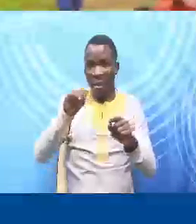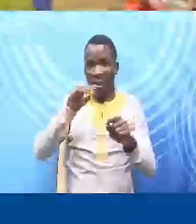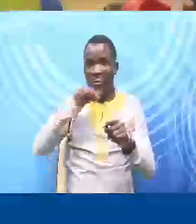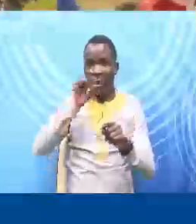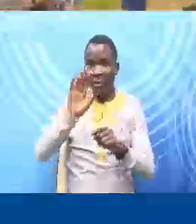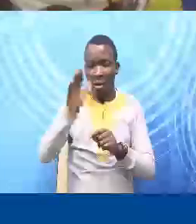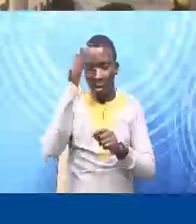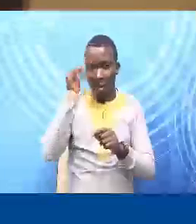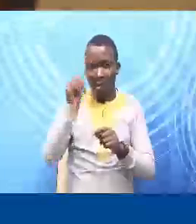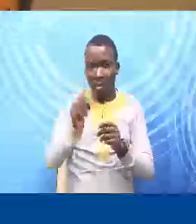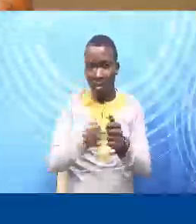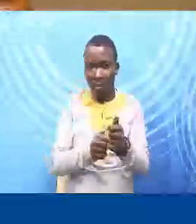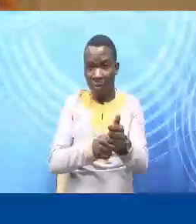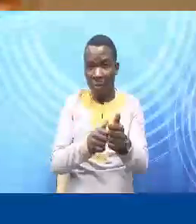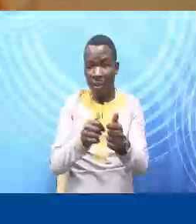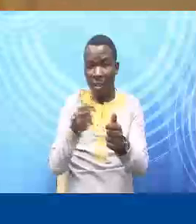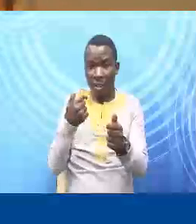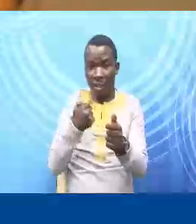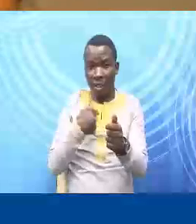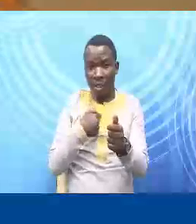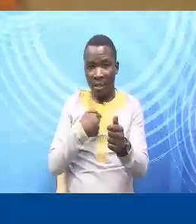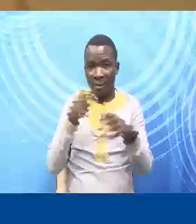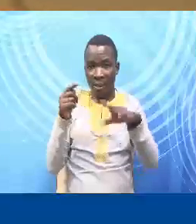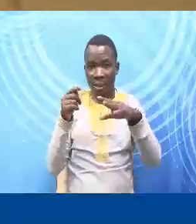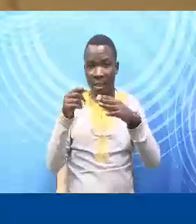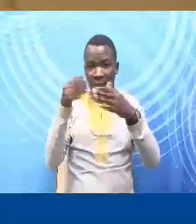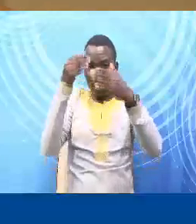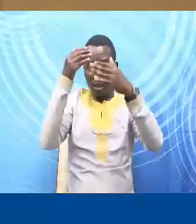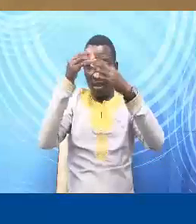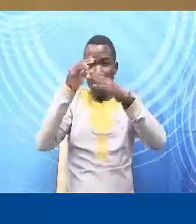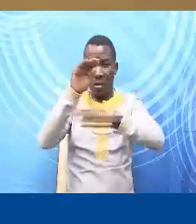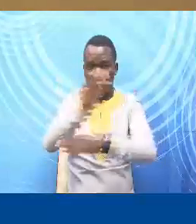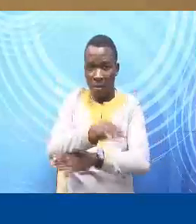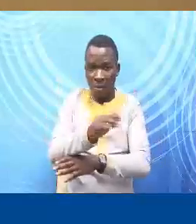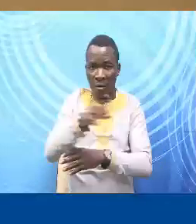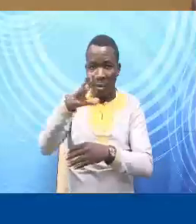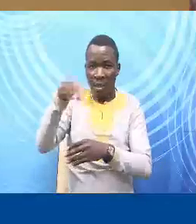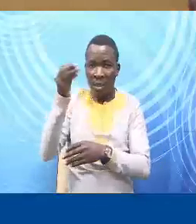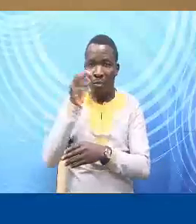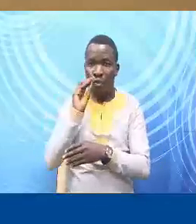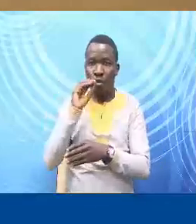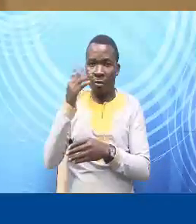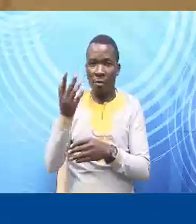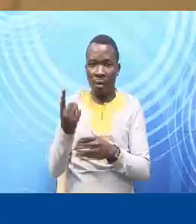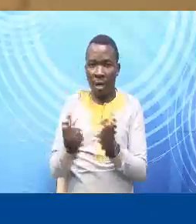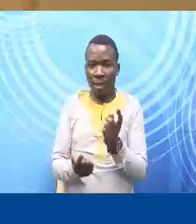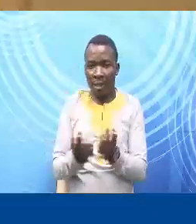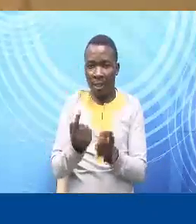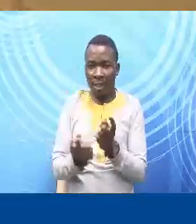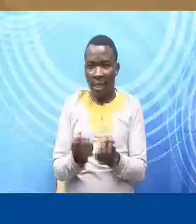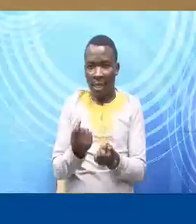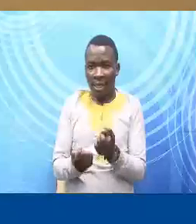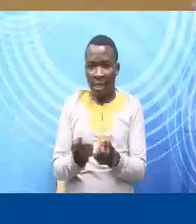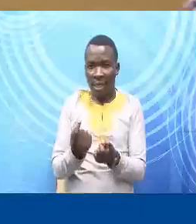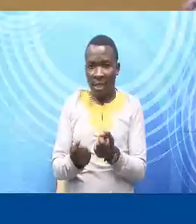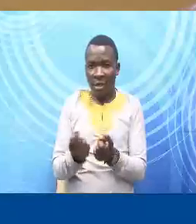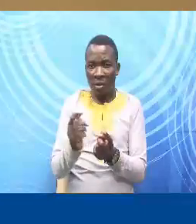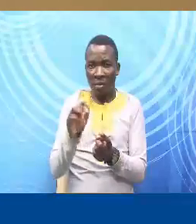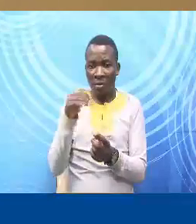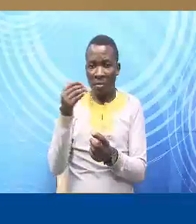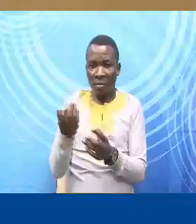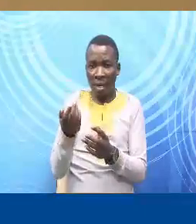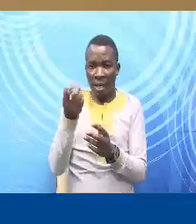agiye gusaba y'amazi njyewe ninji nimugore banagiye mu rugo njyewe mu rugo ncana imbabura pe nafite n'amakara mu ntoki ndangije